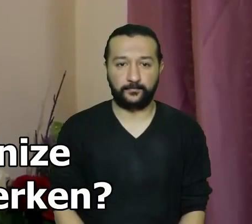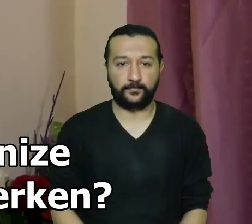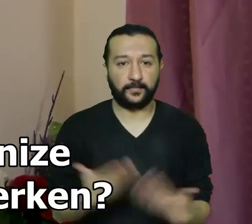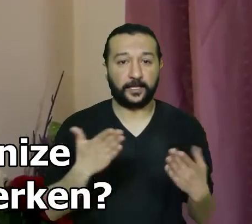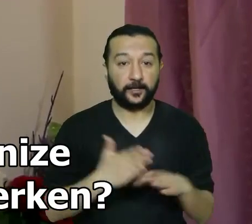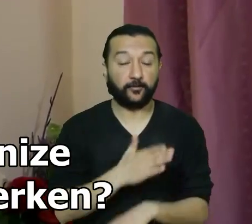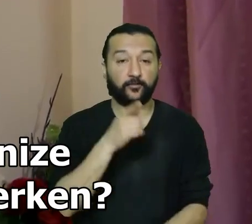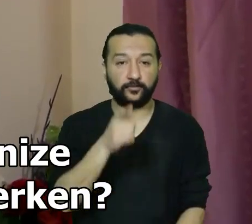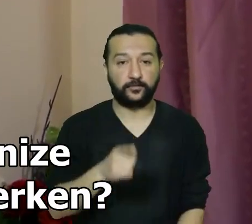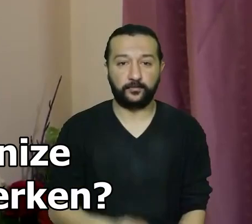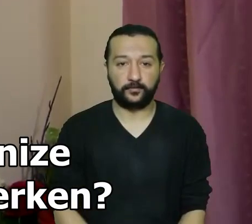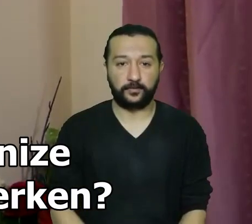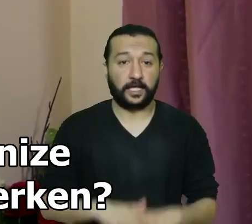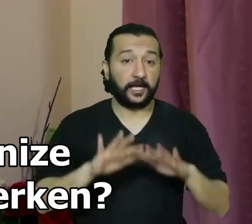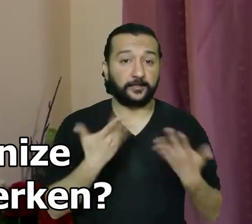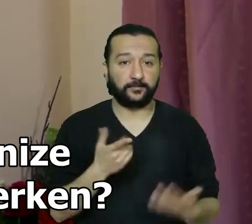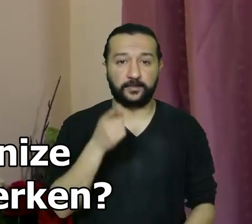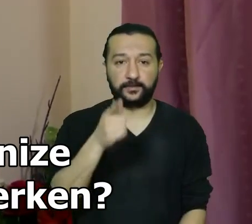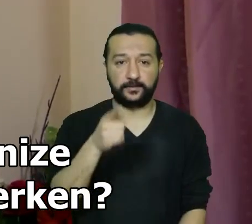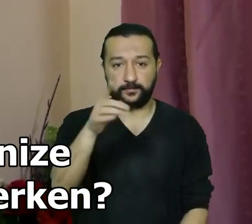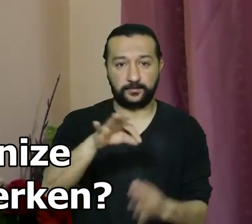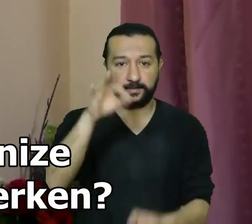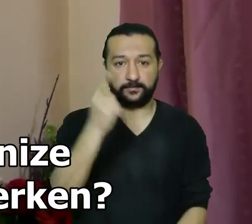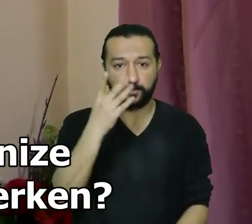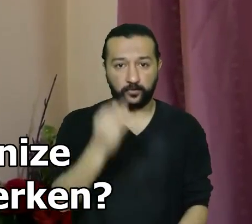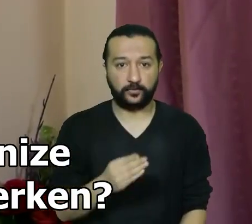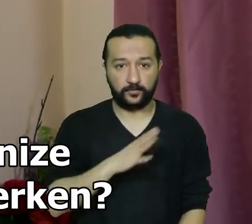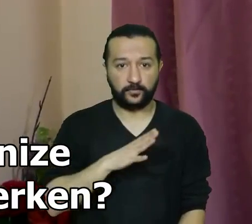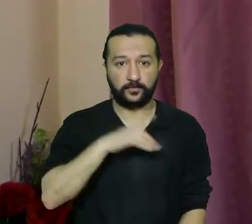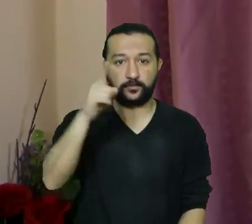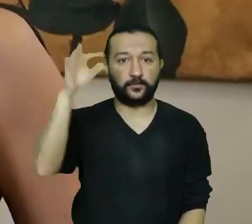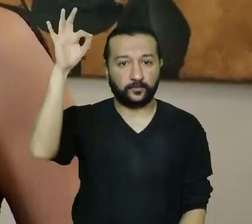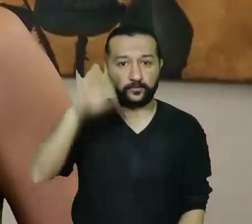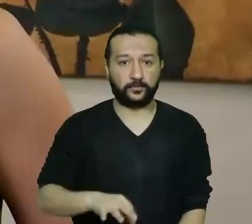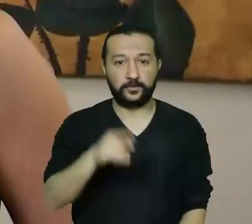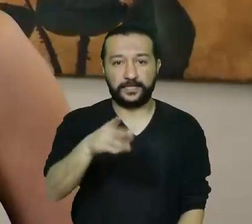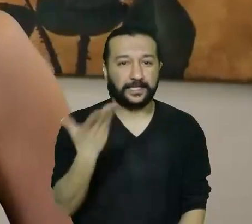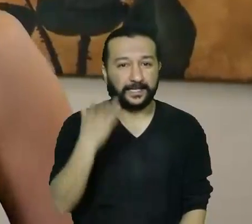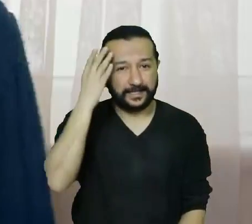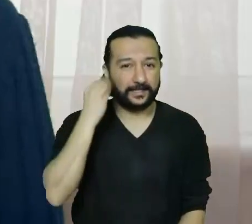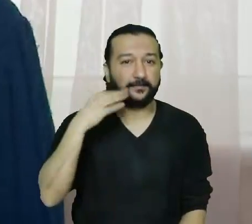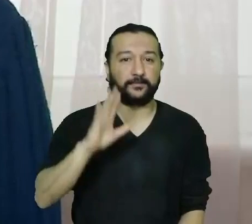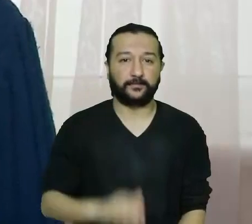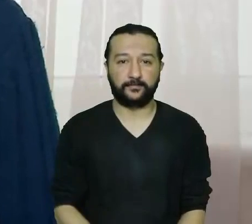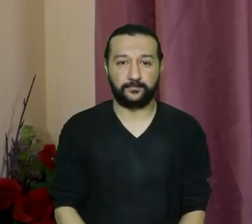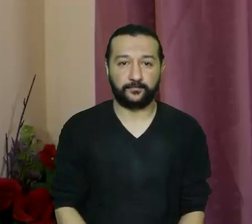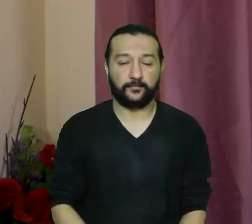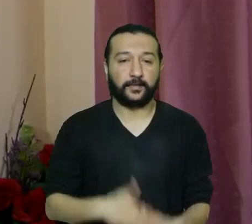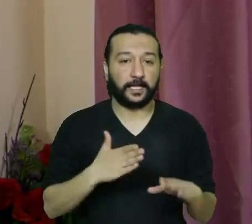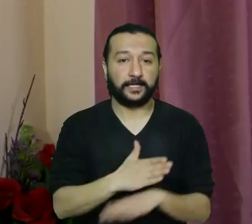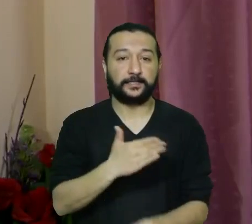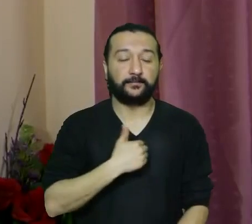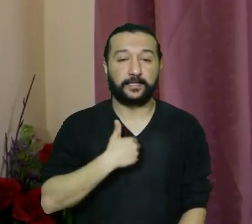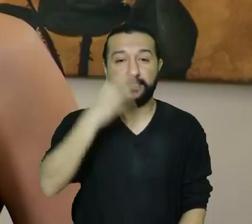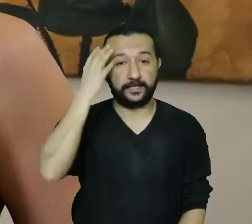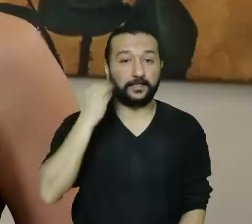Daha doğrusu acaba bir yerinize bir şey oldu mu ya gökten düşerken? Anlamadım. Asıl ben